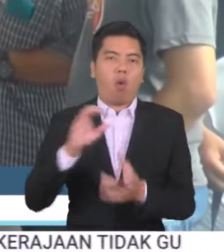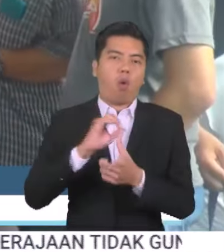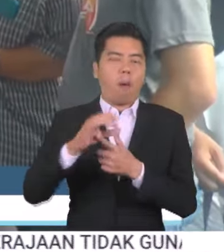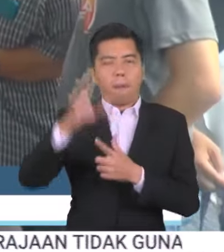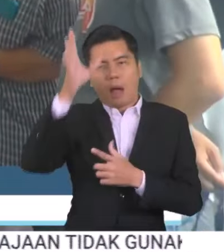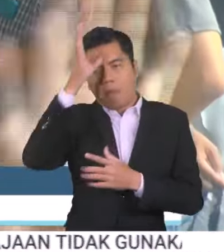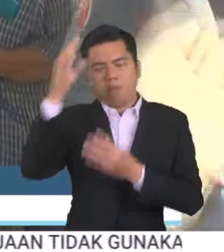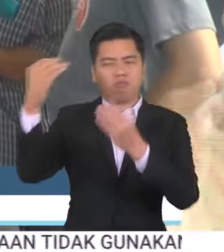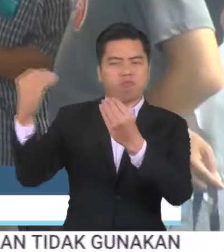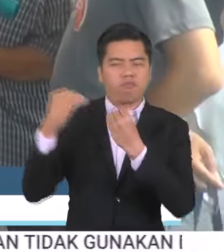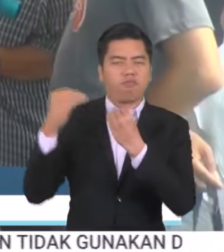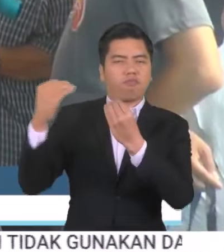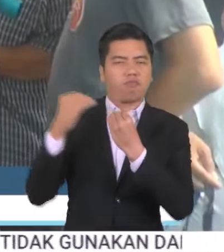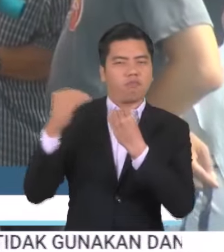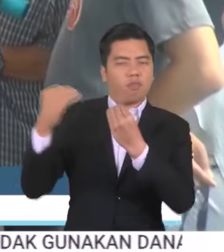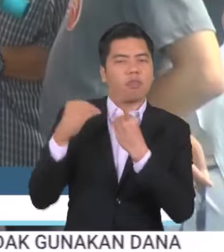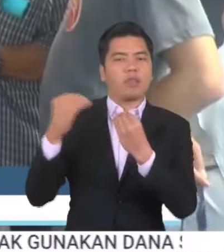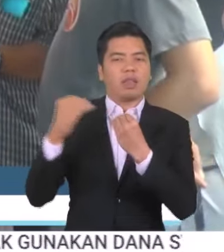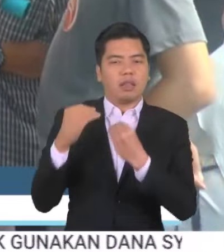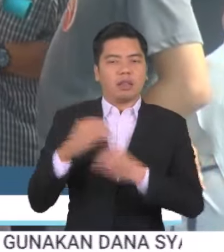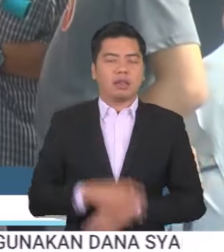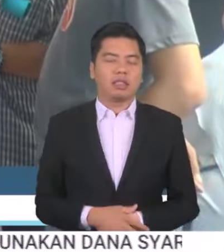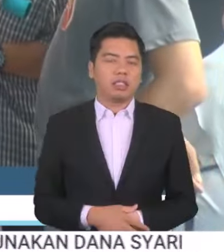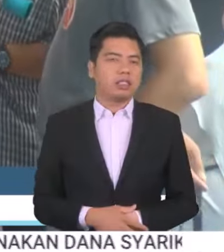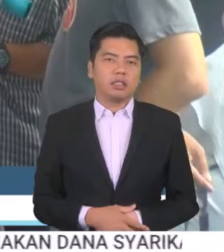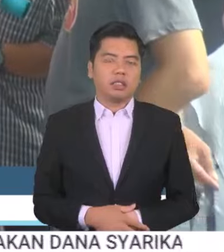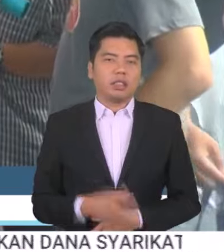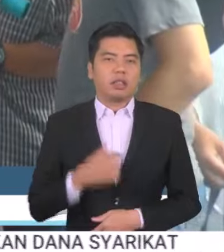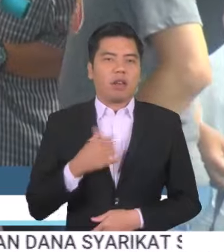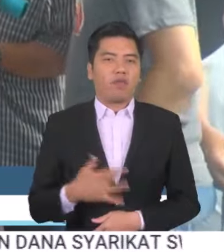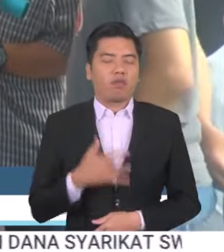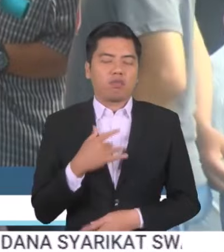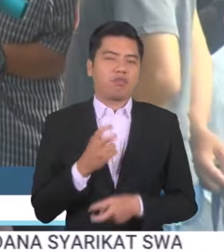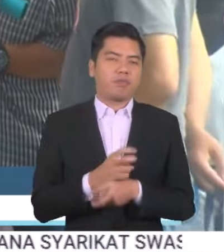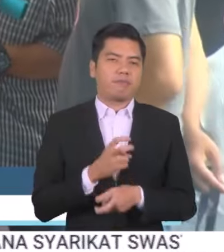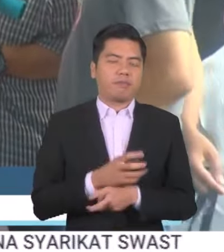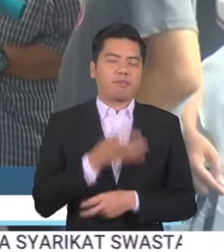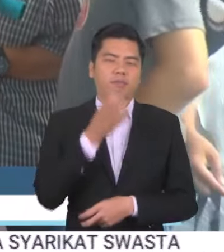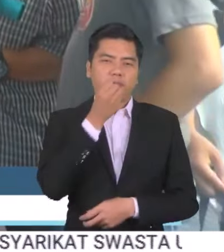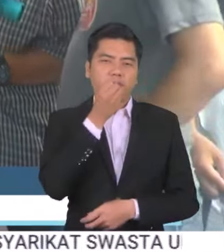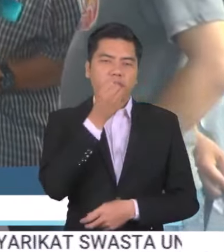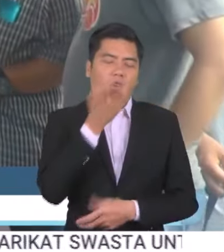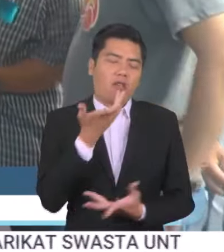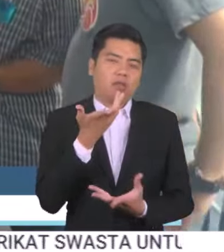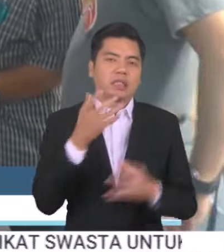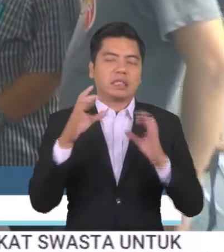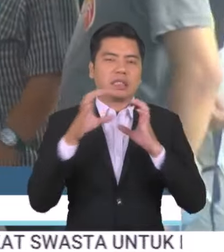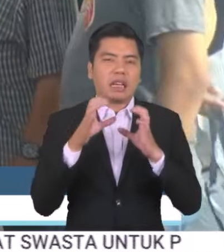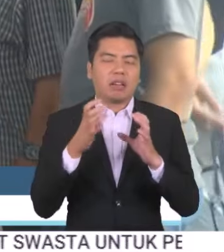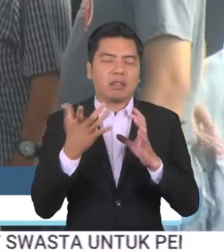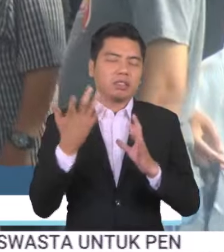yang itulah, tak tahu nak cakap macam mana lah. Memang pemergian yang sangat